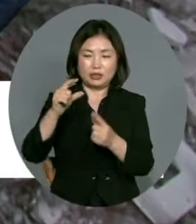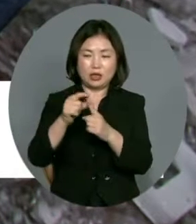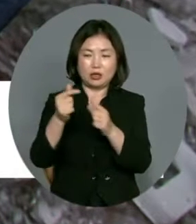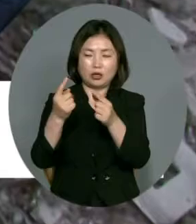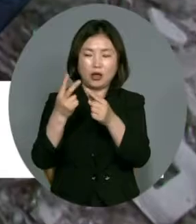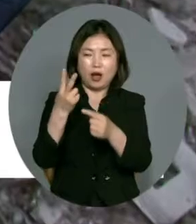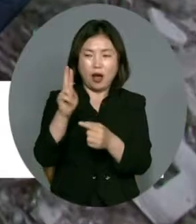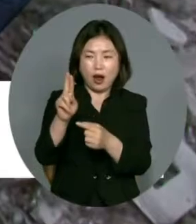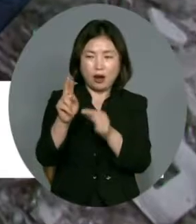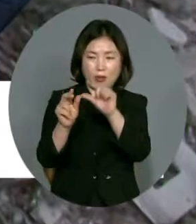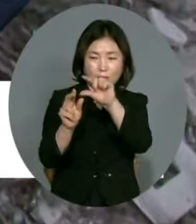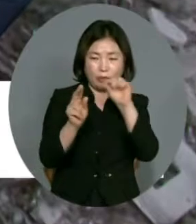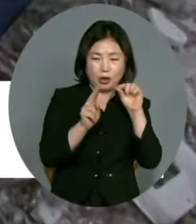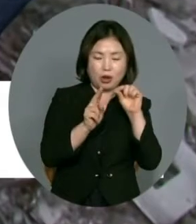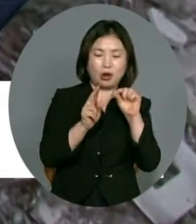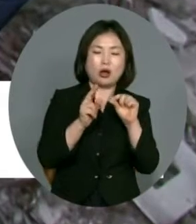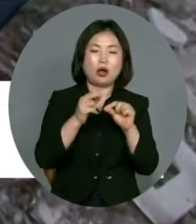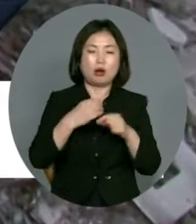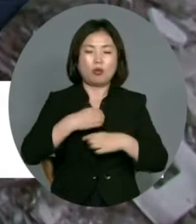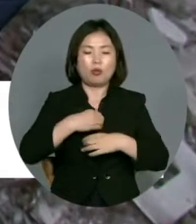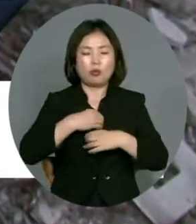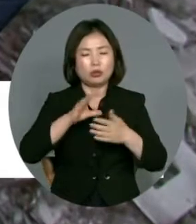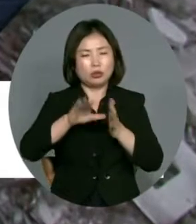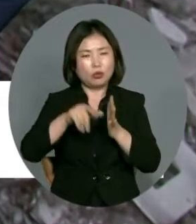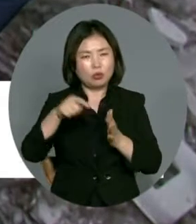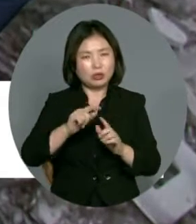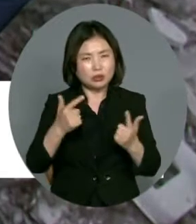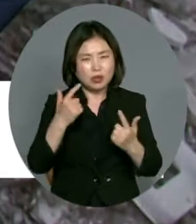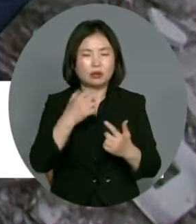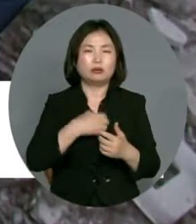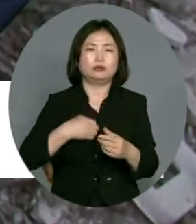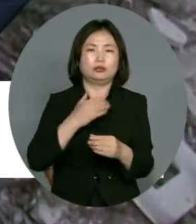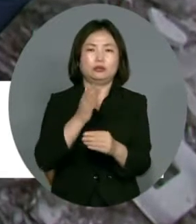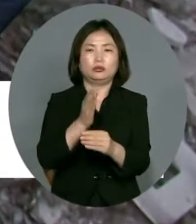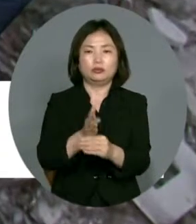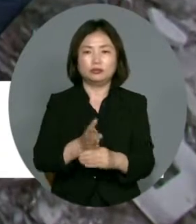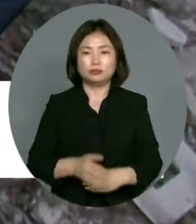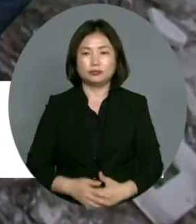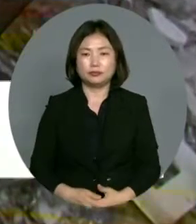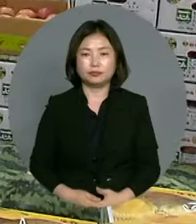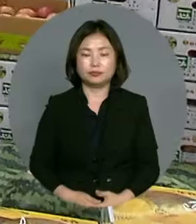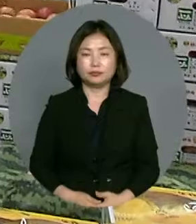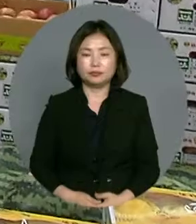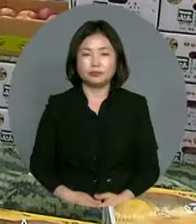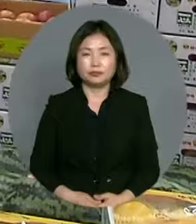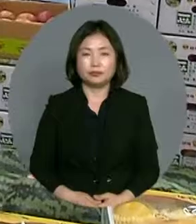시대가 현실화하는 것 아니냐, 이런 우려가 나오고 있습니다. 한태현 기자입니다.